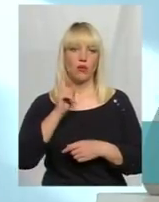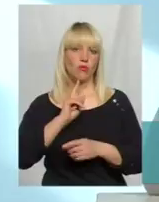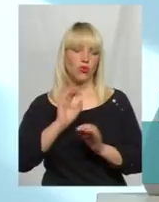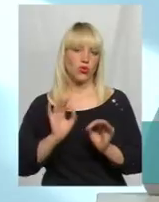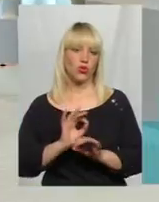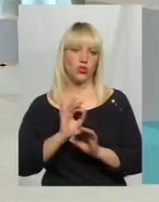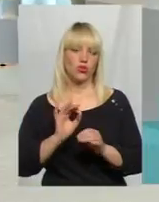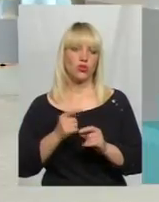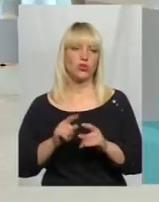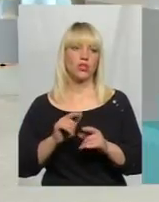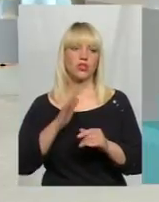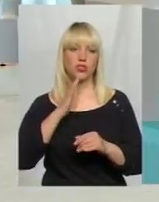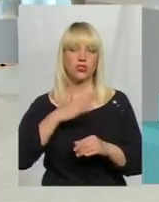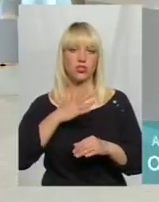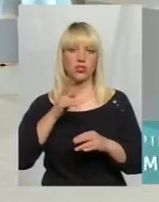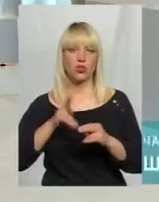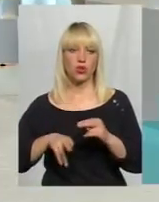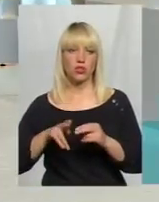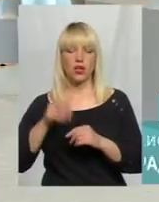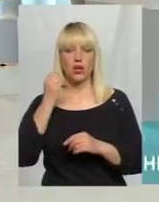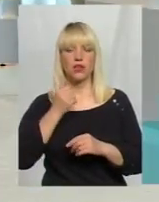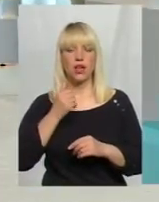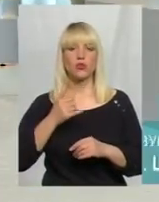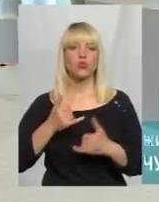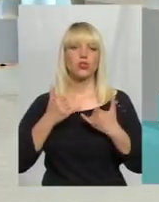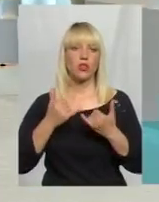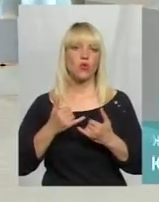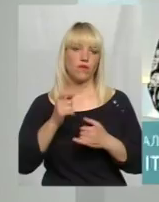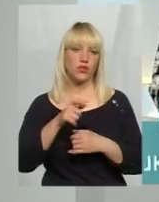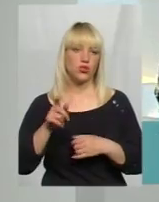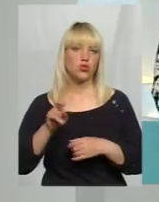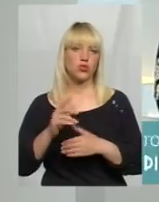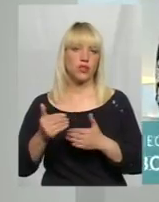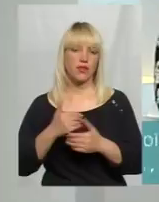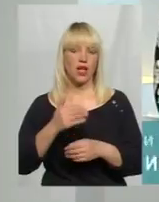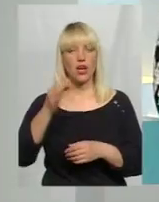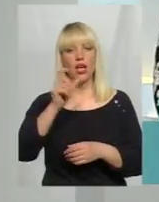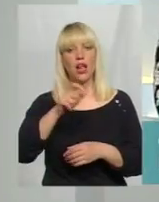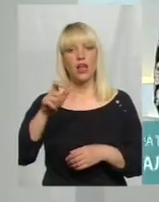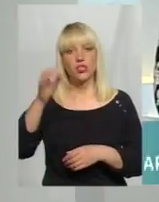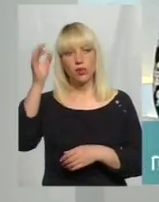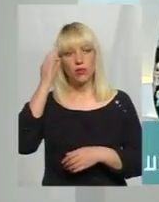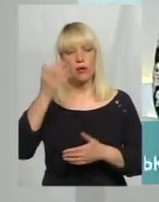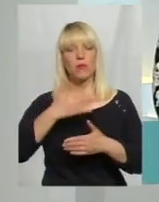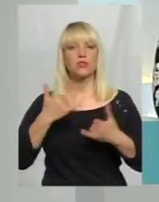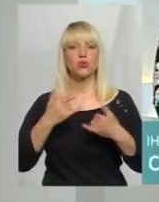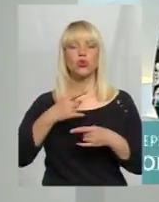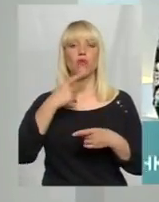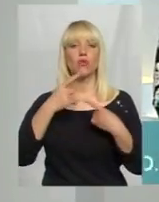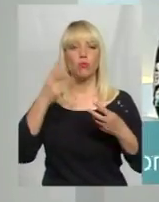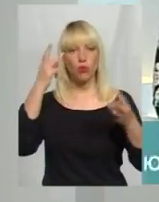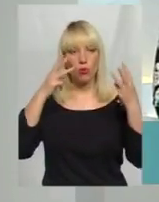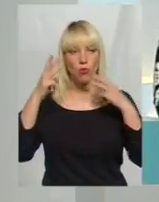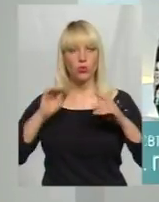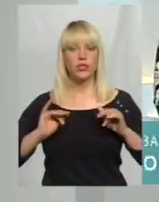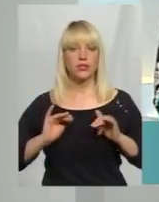Ну і наш час уже добіг кінця. Я вам дякую, шановні пані, що завітали. Глядачам нагадаю, ми говорили сьогодні про модні